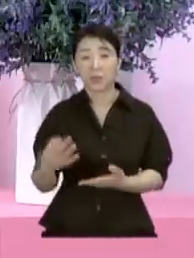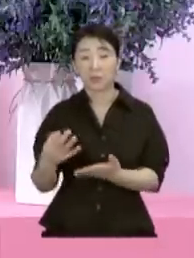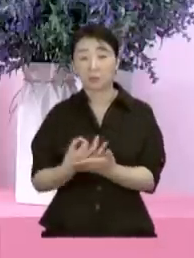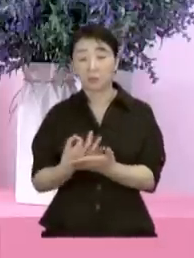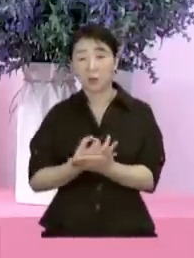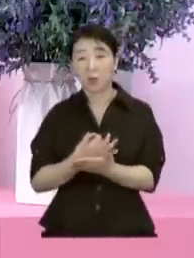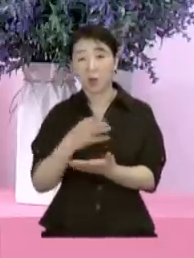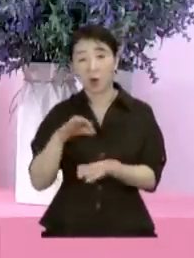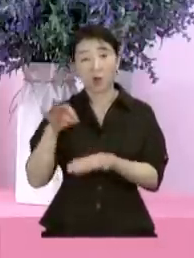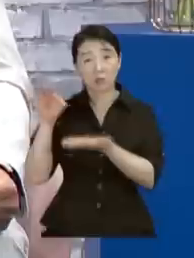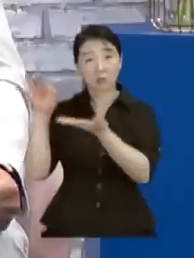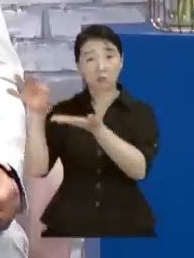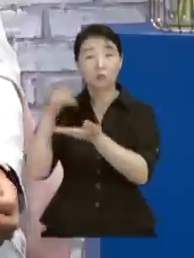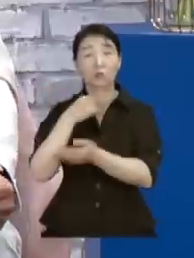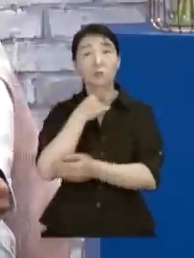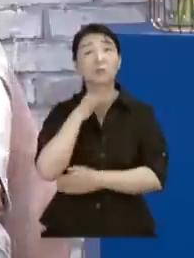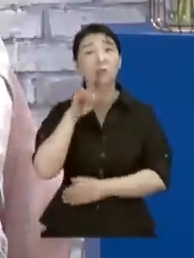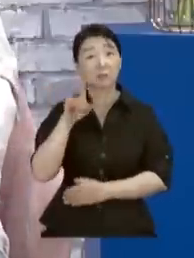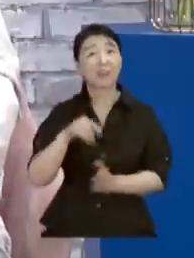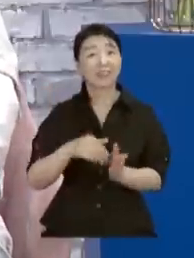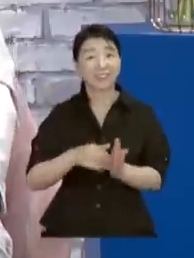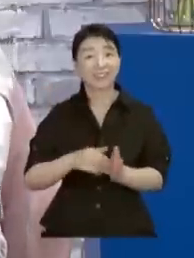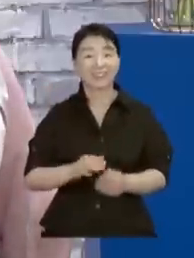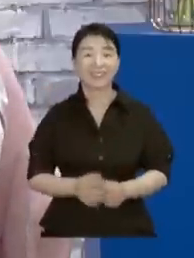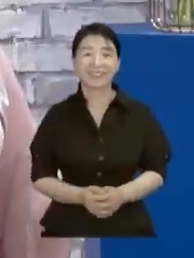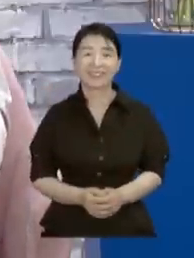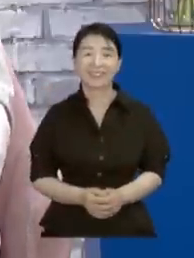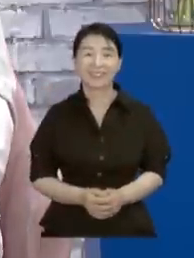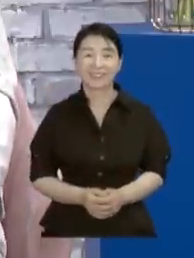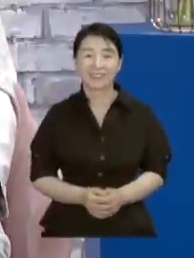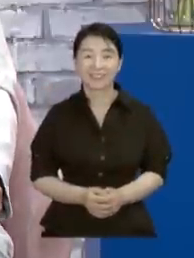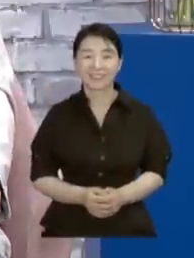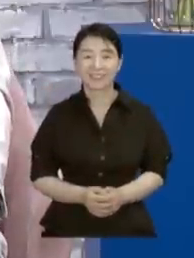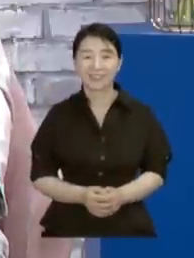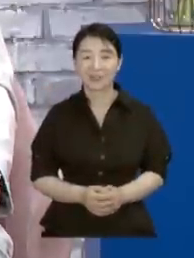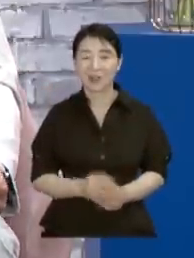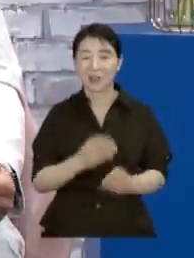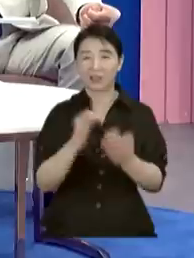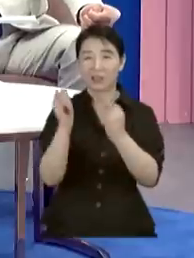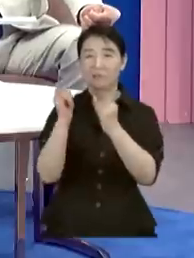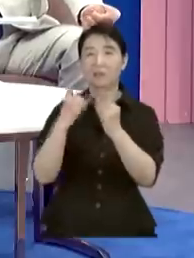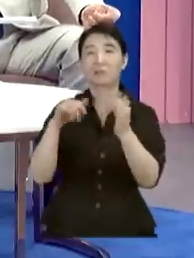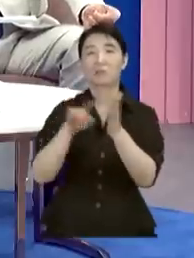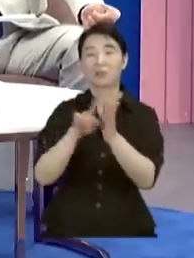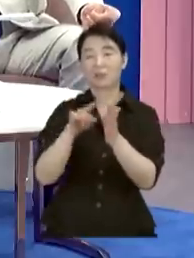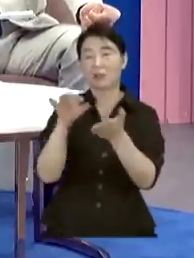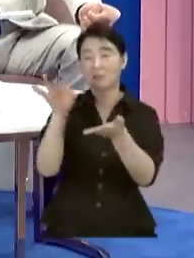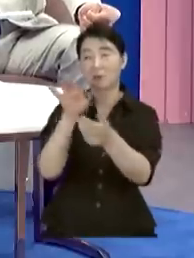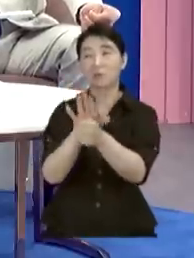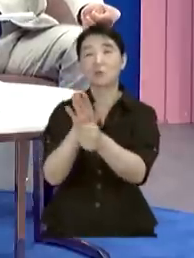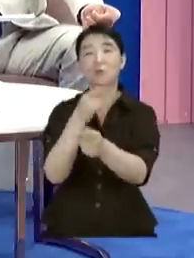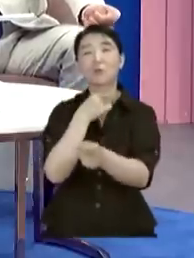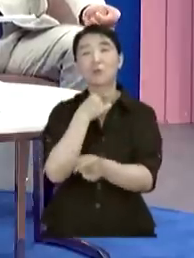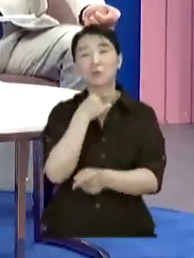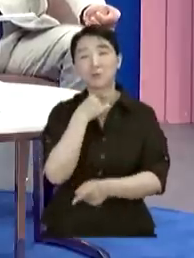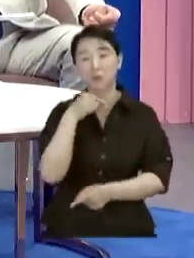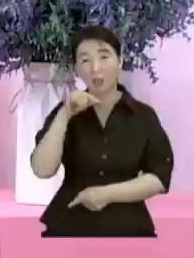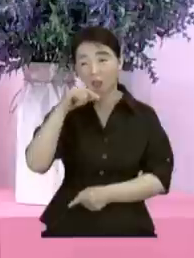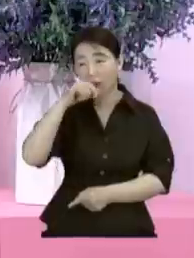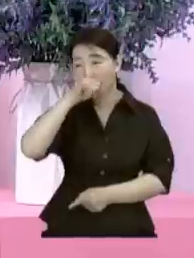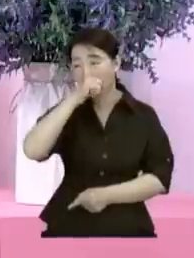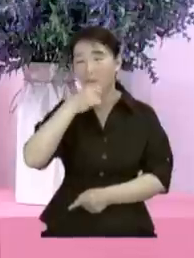돈을 벌어서 헌금을 하겠습니다. 차라리 이분들이 네, 이분들을 위해서 헌금을 하고 이분들이 지원하겠습니다. 네, 네.